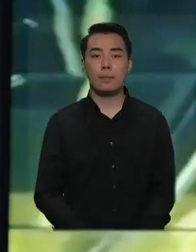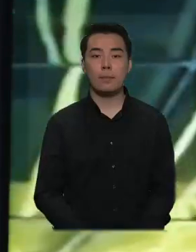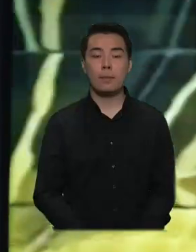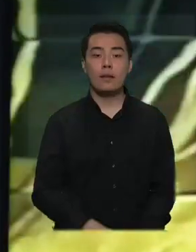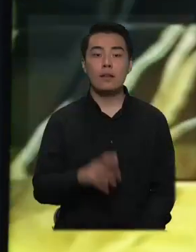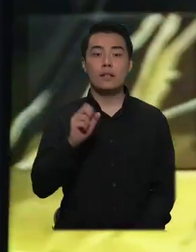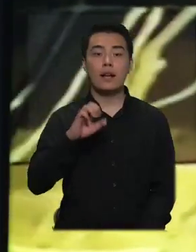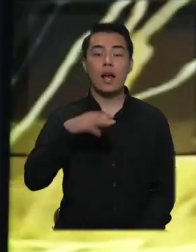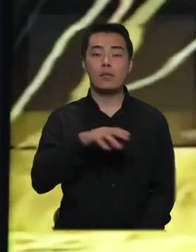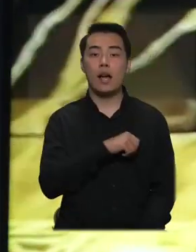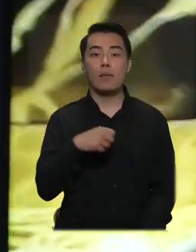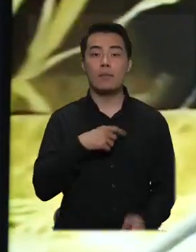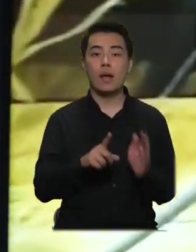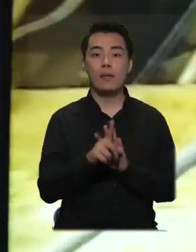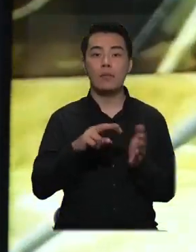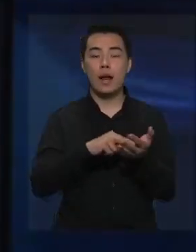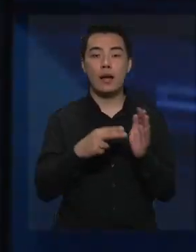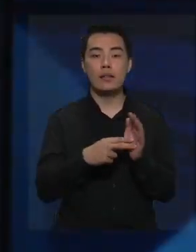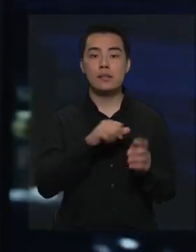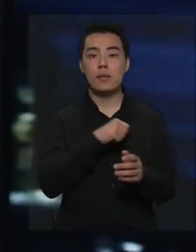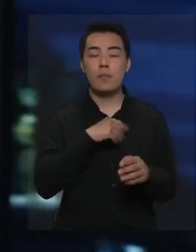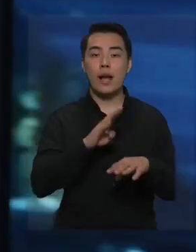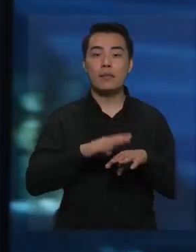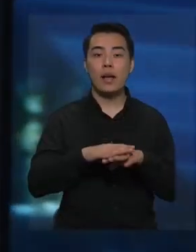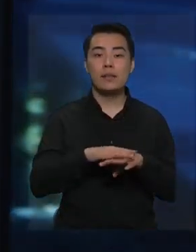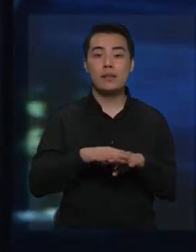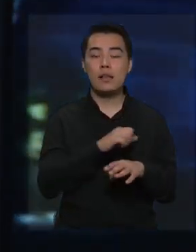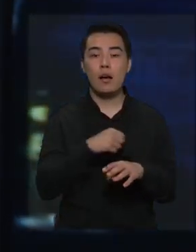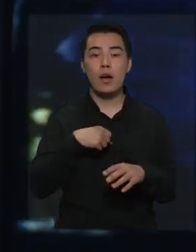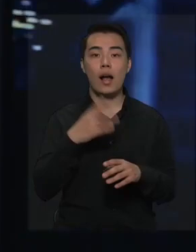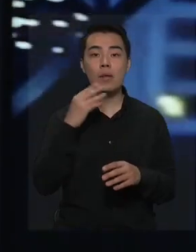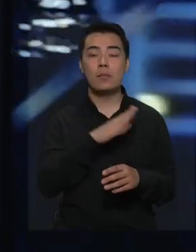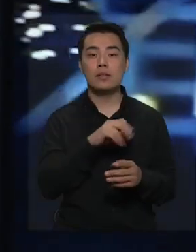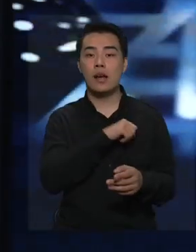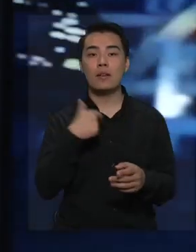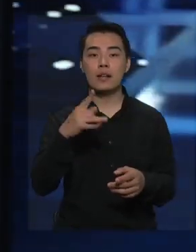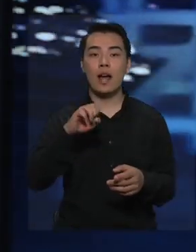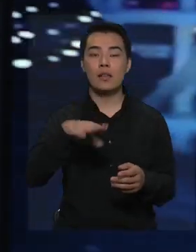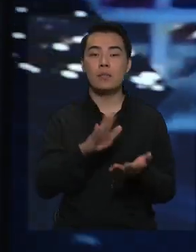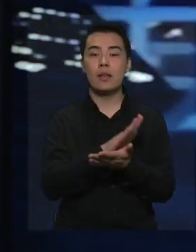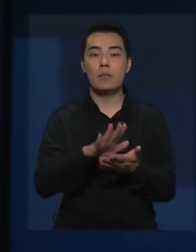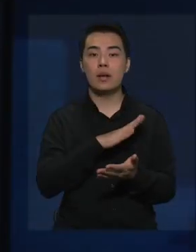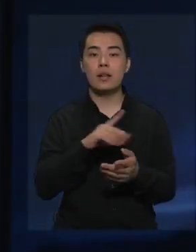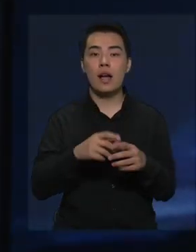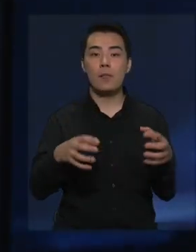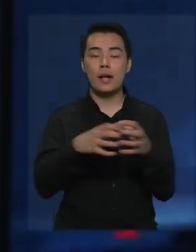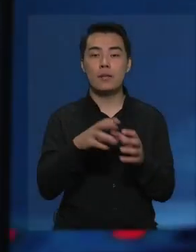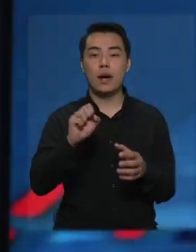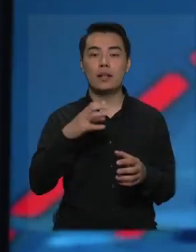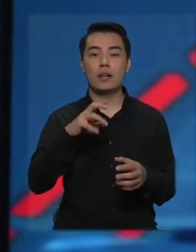стартап проект учеников Республиканской физико-математическая школа атоны стал обладателем Гранта от компании Microsoft